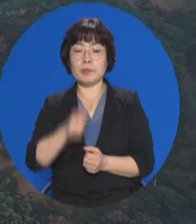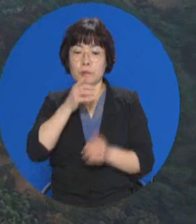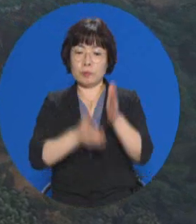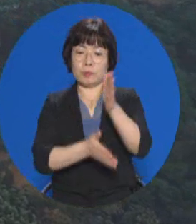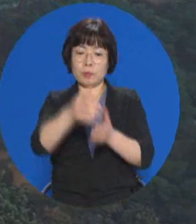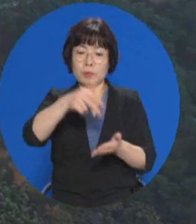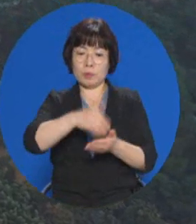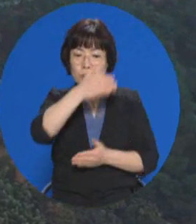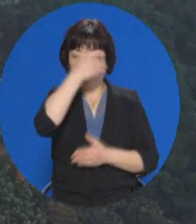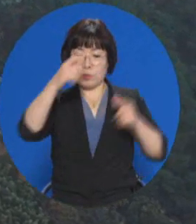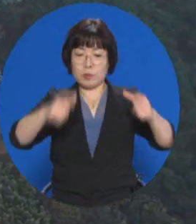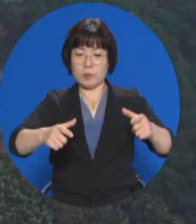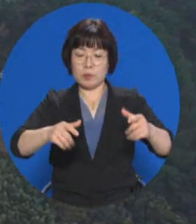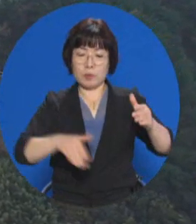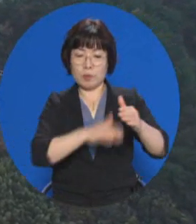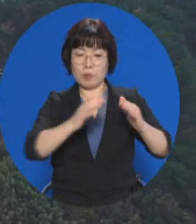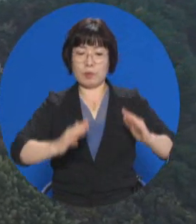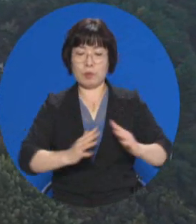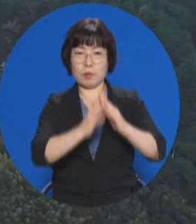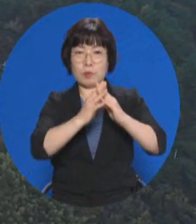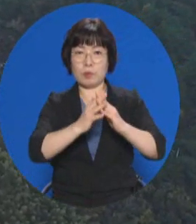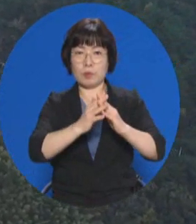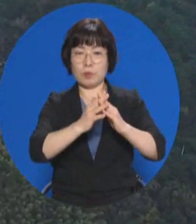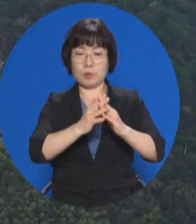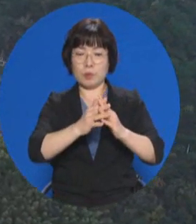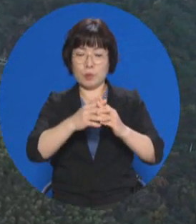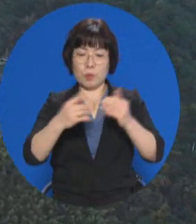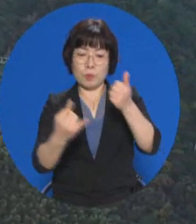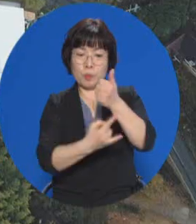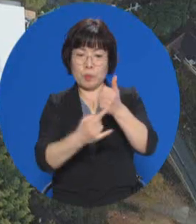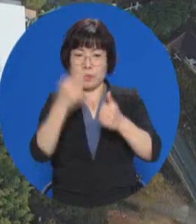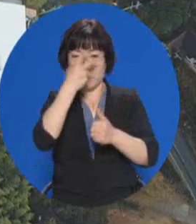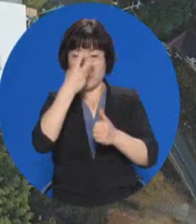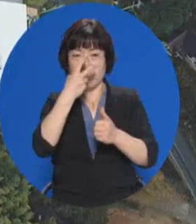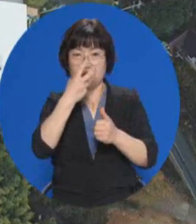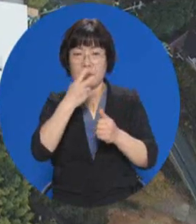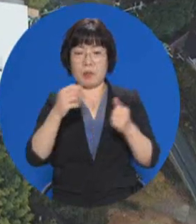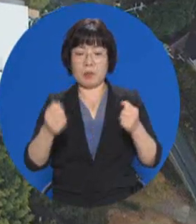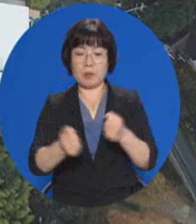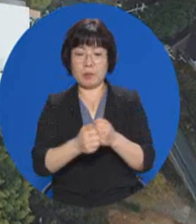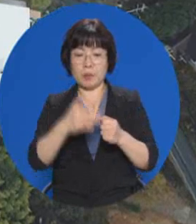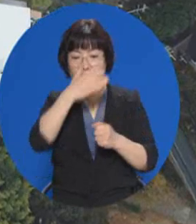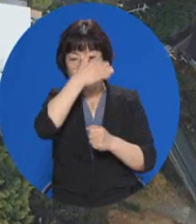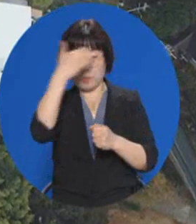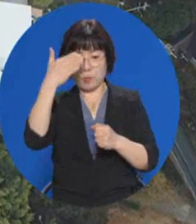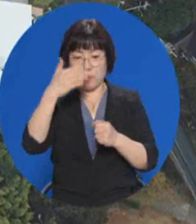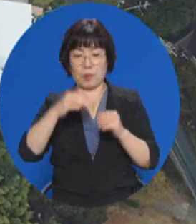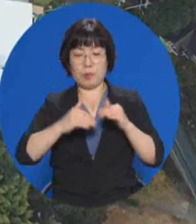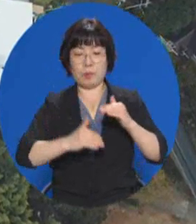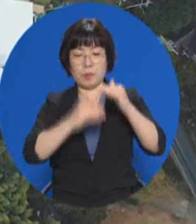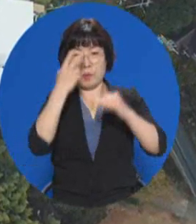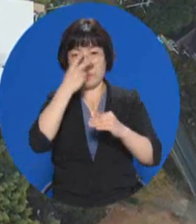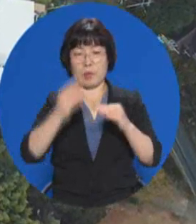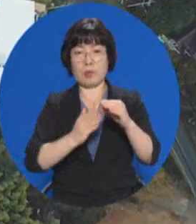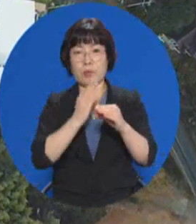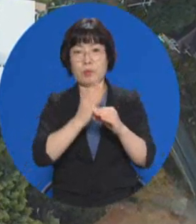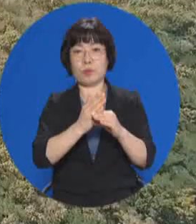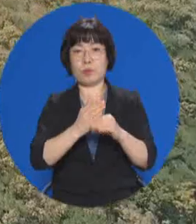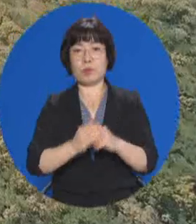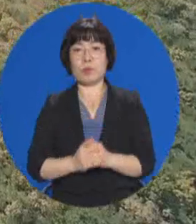여수시는 경관지구의 건축물들의 경관위원회에 심의를 거치도록 해 경관을 체계적으로 관리하고 있다고